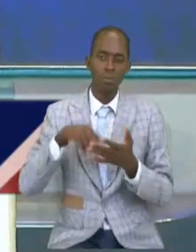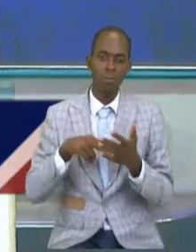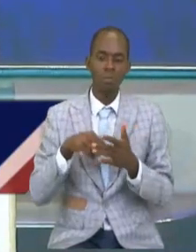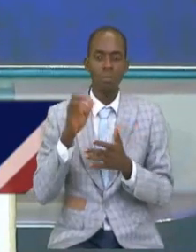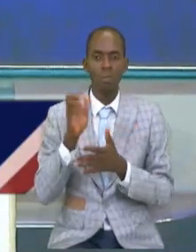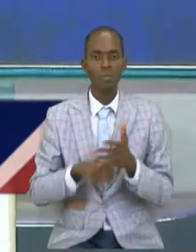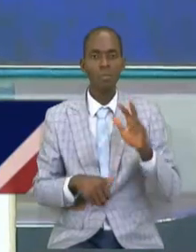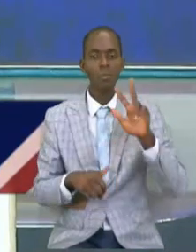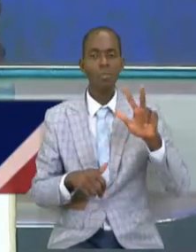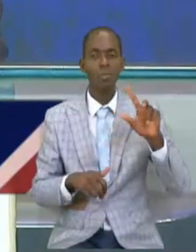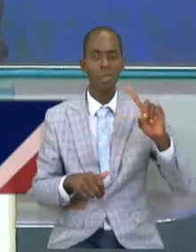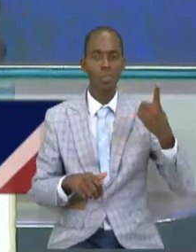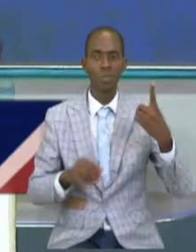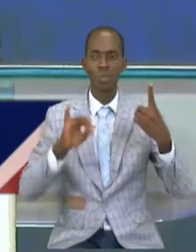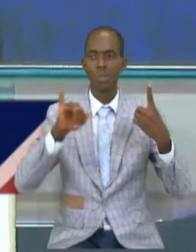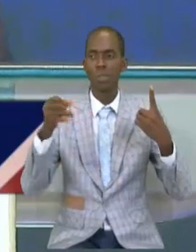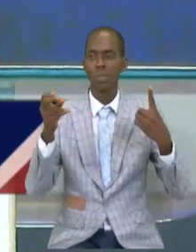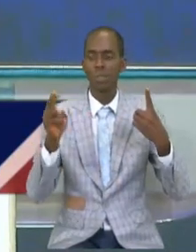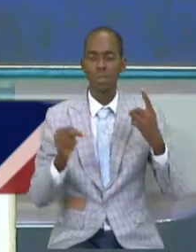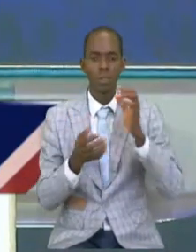1 Jean, chapitre 3.